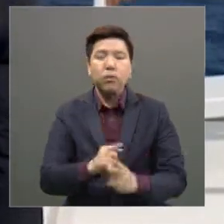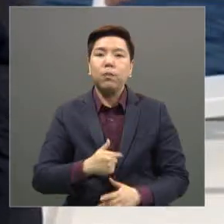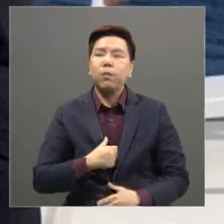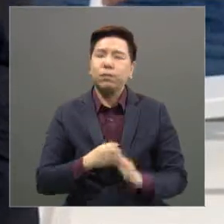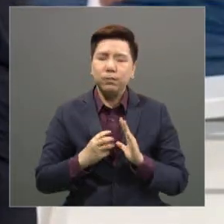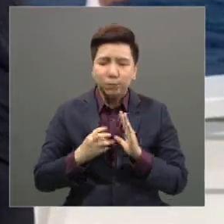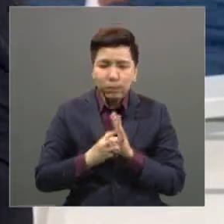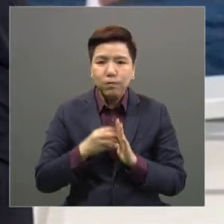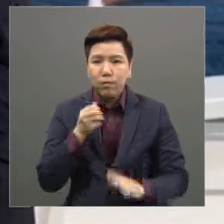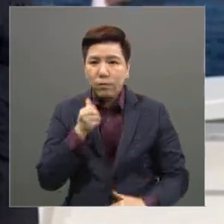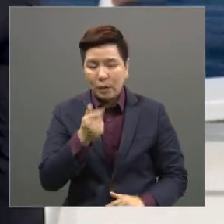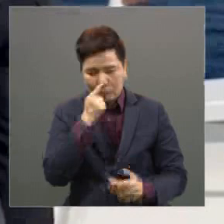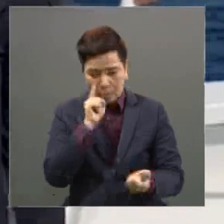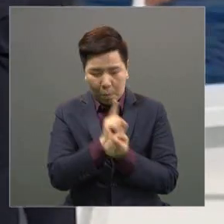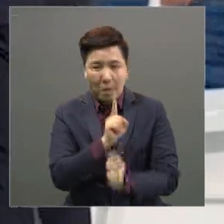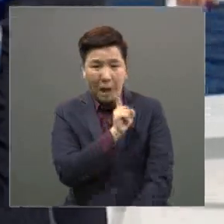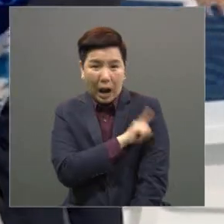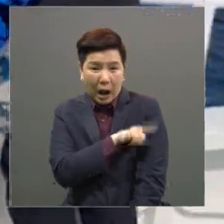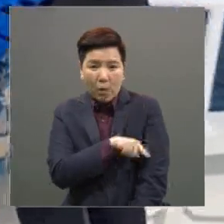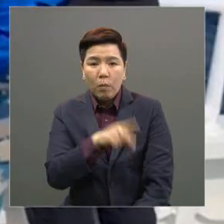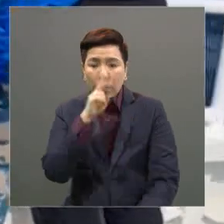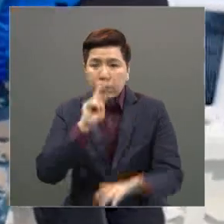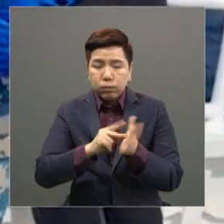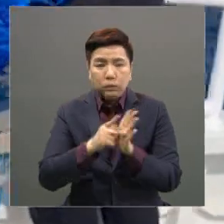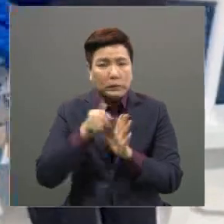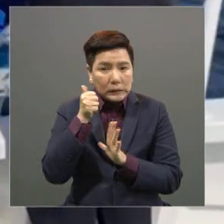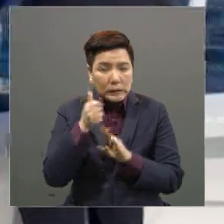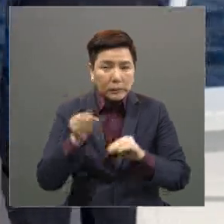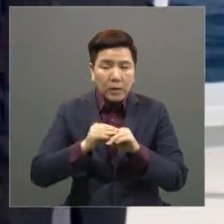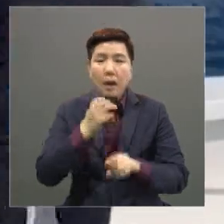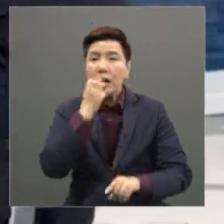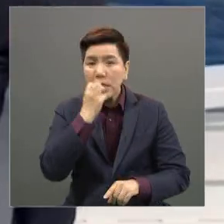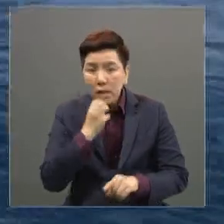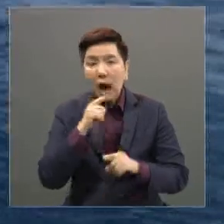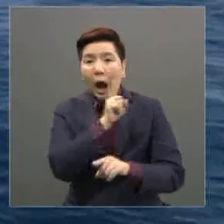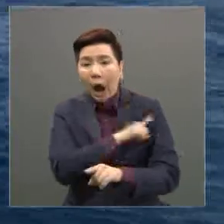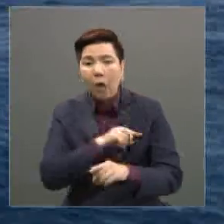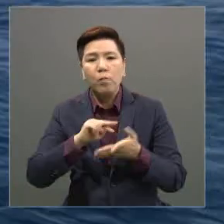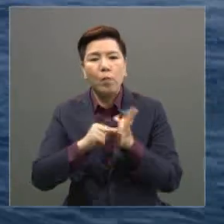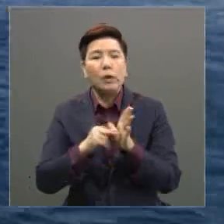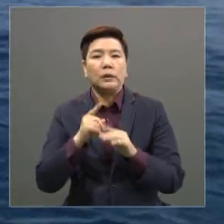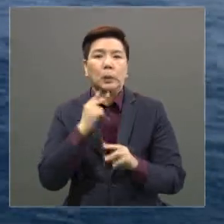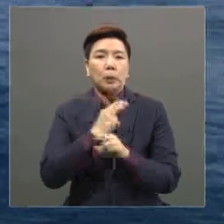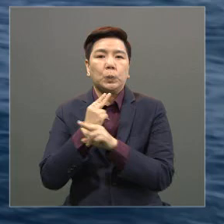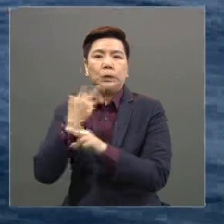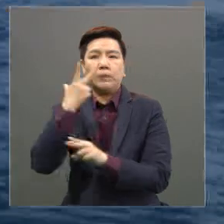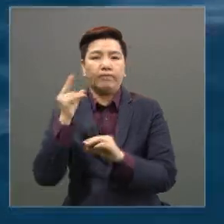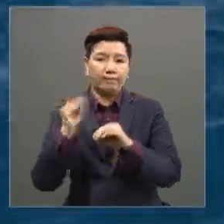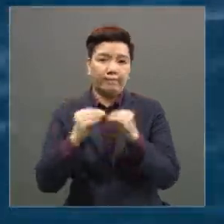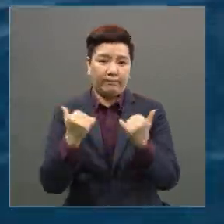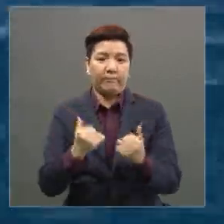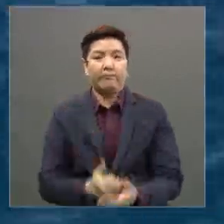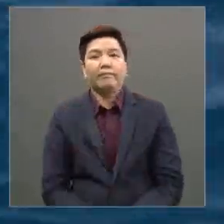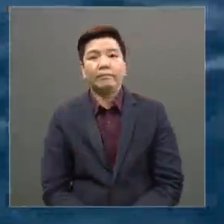โชคแล้วนะครับได้มาเจอวาฬโอมูระถือว่าเป็นโชคเข้าไปอีกแล้วได้เจอวาอุมเผือกเนี่ถือว่าเป็นโชคสามเด้งเลยทีเดียวนะ